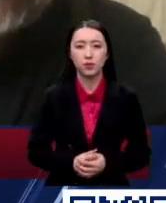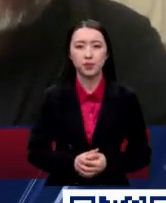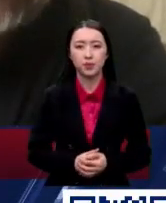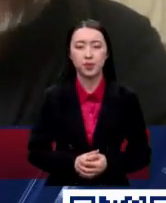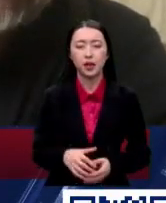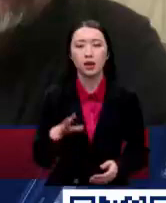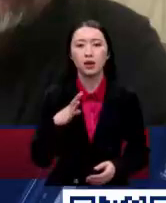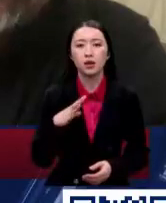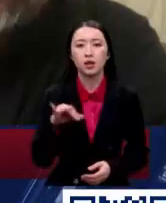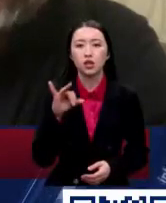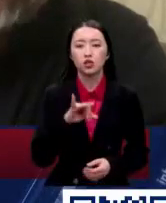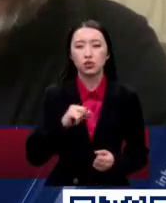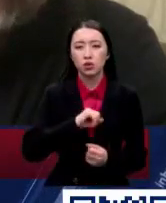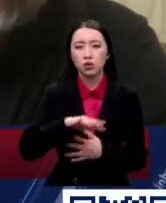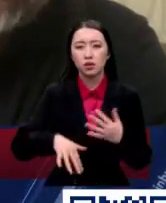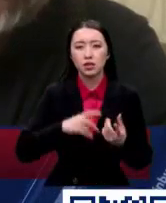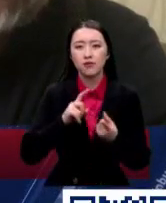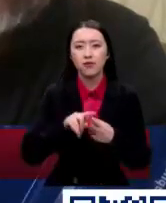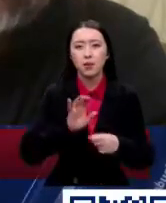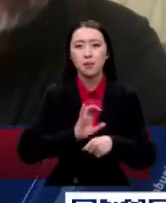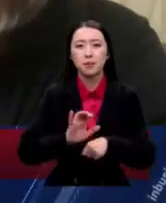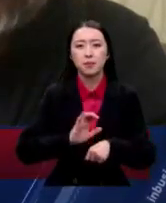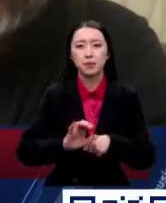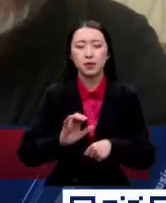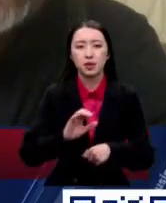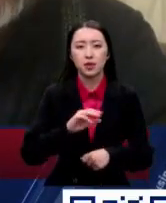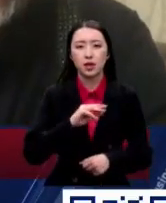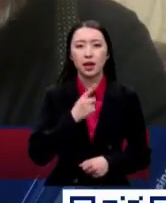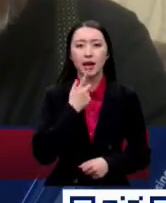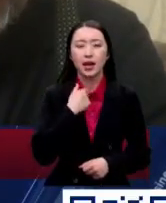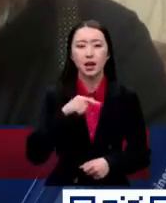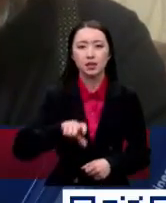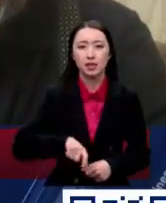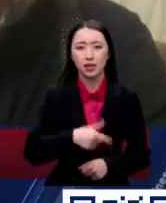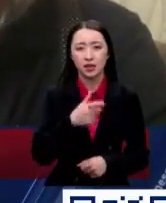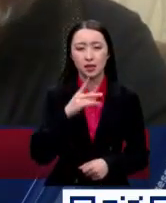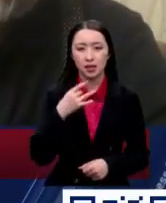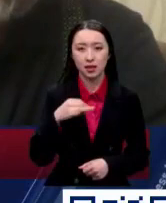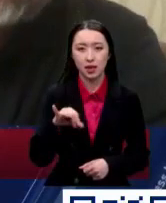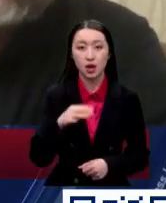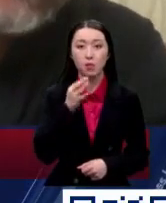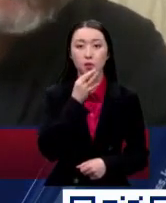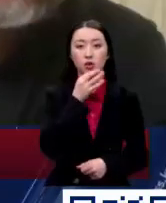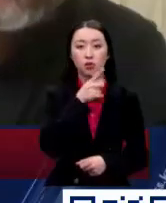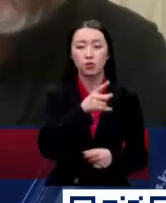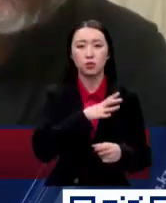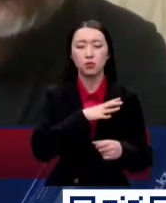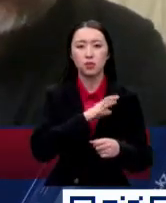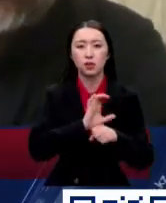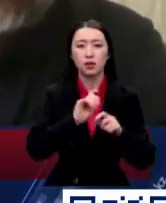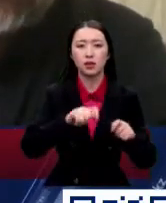была история скандальная с поставками Сименса турбин в Краснодарский край, которые потом контрабандой перевезли в